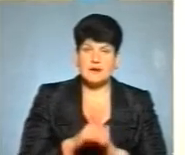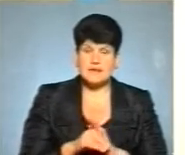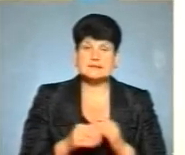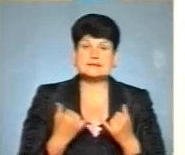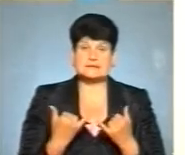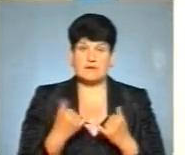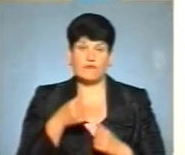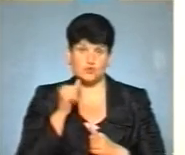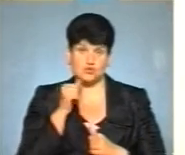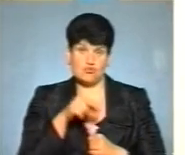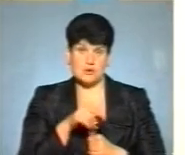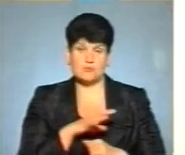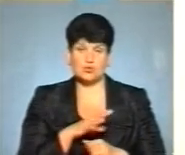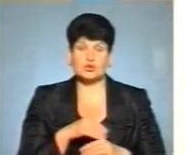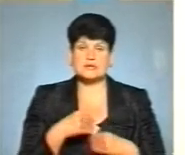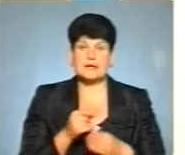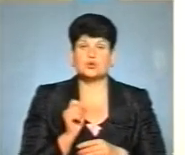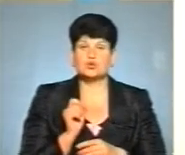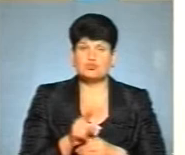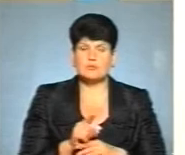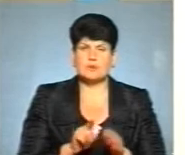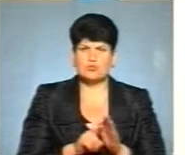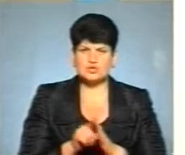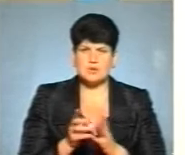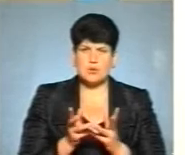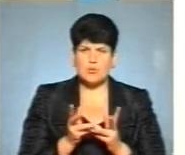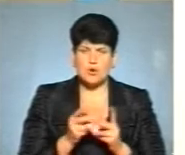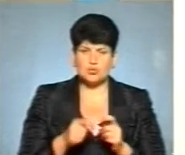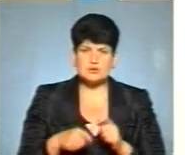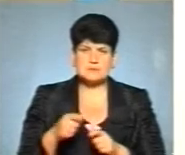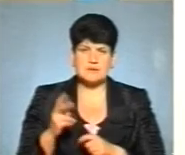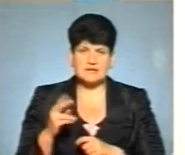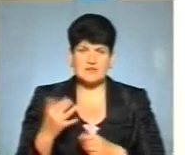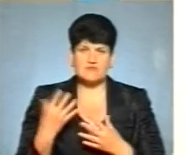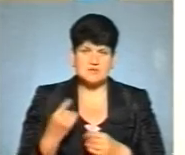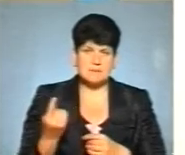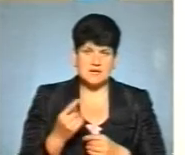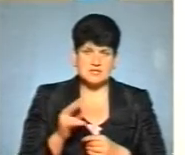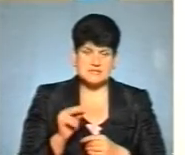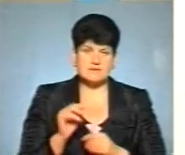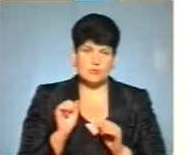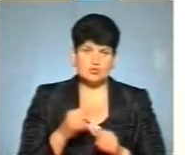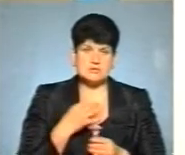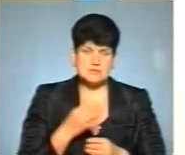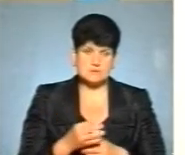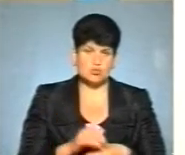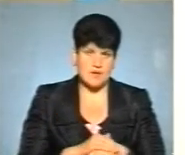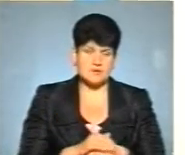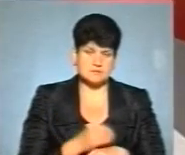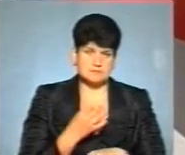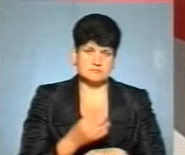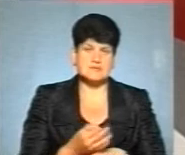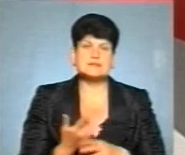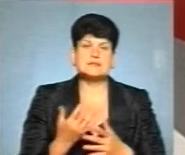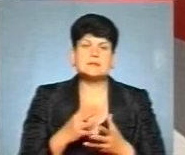буквально вчора, вже було дано доручення, ми почали підрахунок збитків, і вже перші цифри, я можу їх озвучити сьогодні. Озвучте, будь ласка,